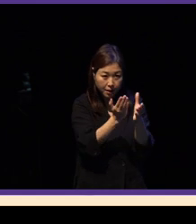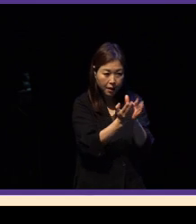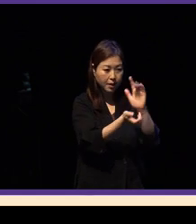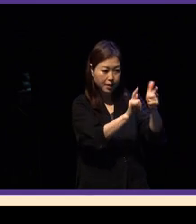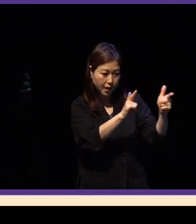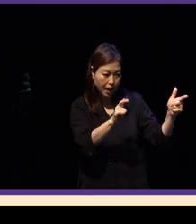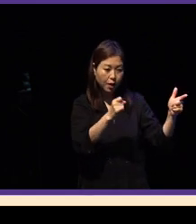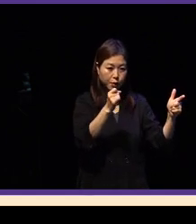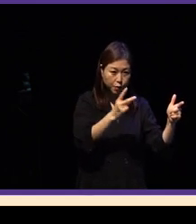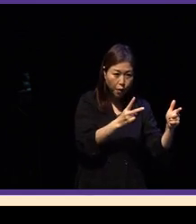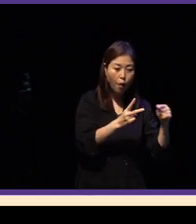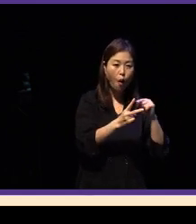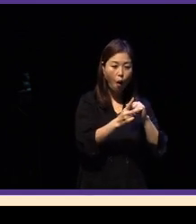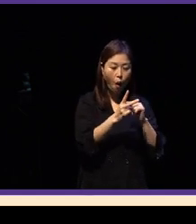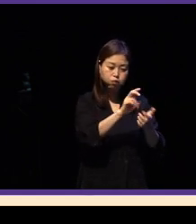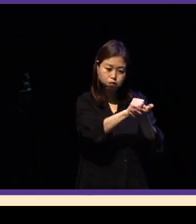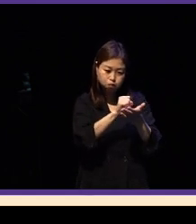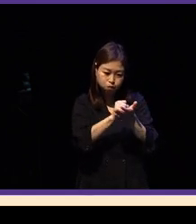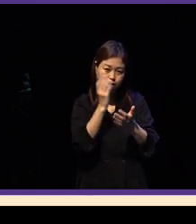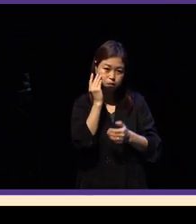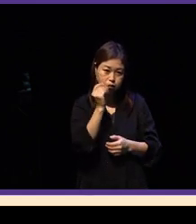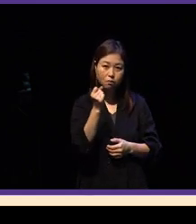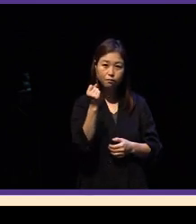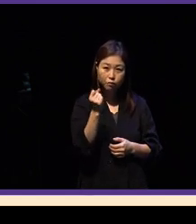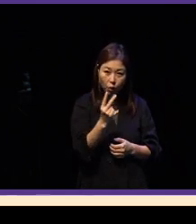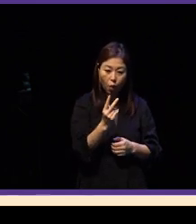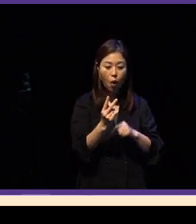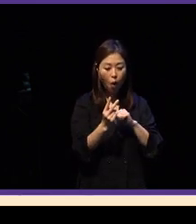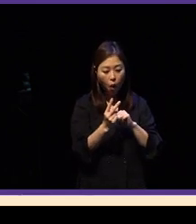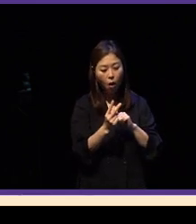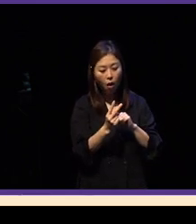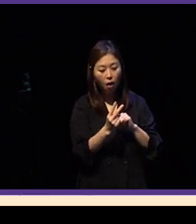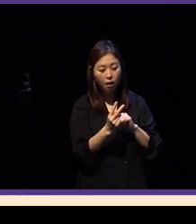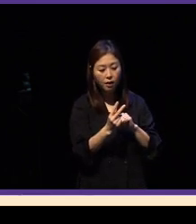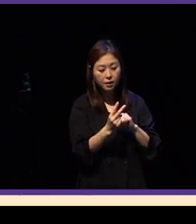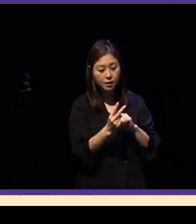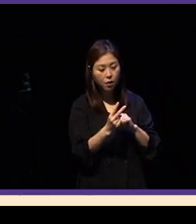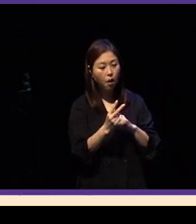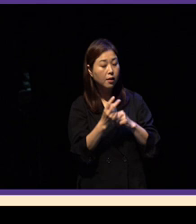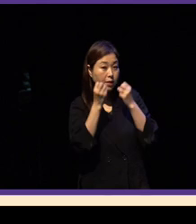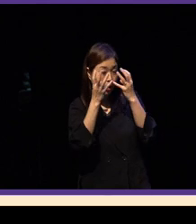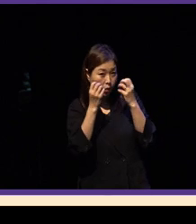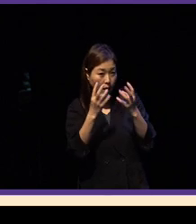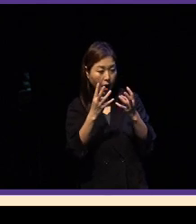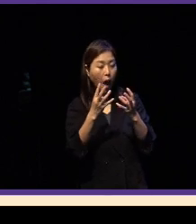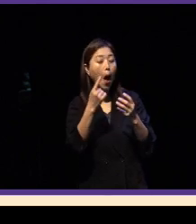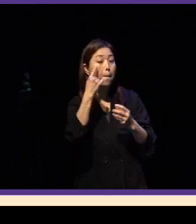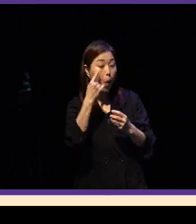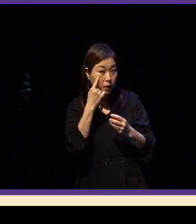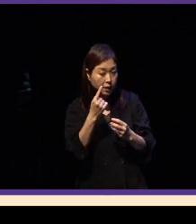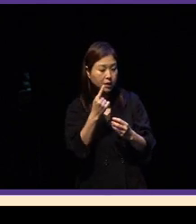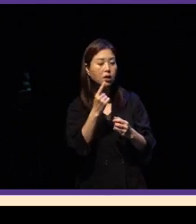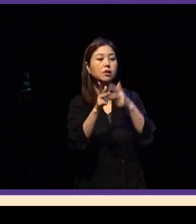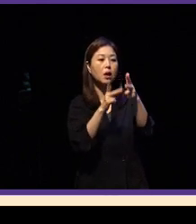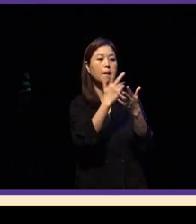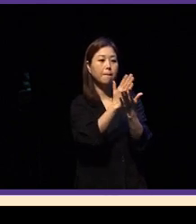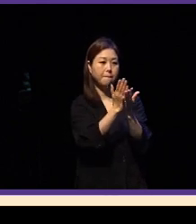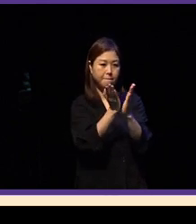수월성, 실험성을 지향하는 작품들을 지원하고자 합니다. 지원 대상